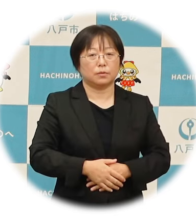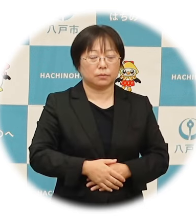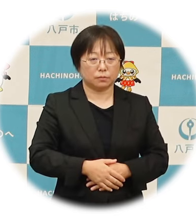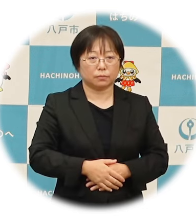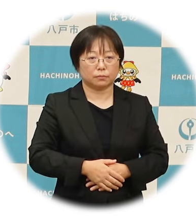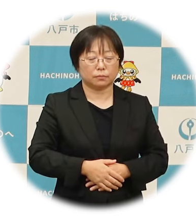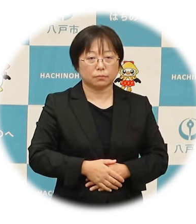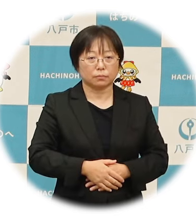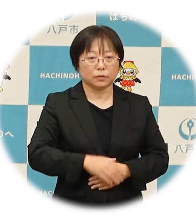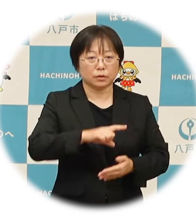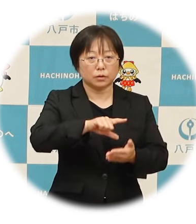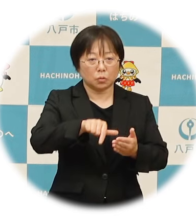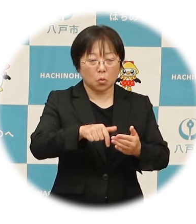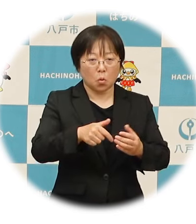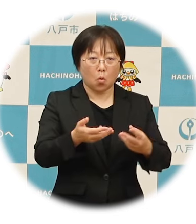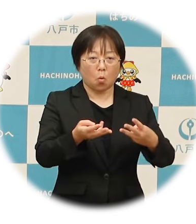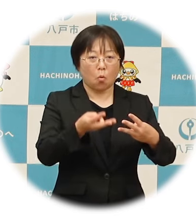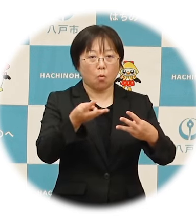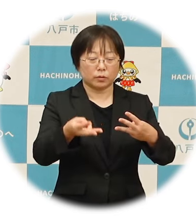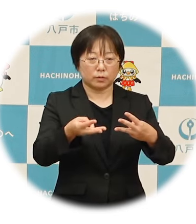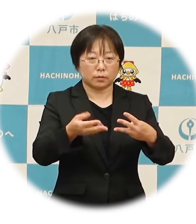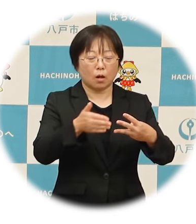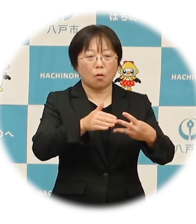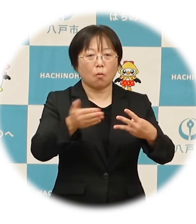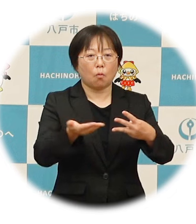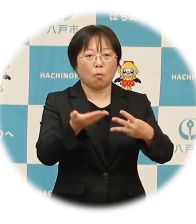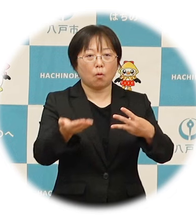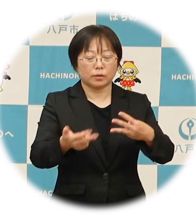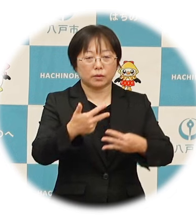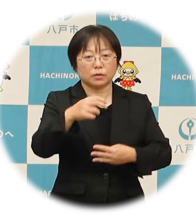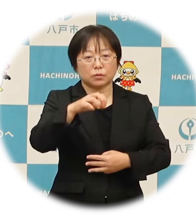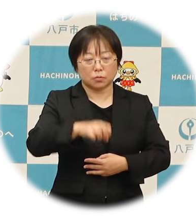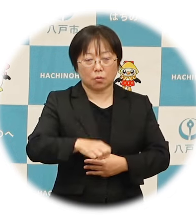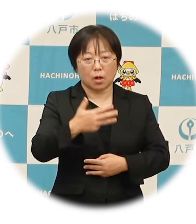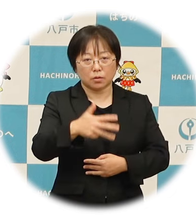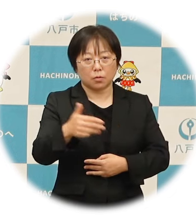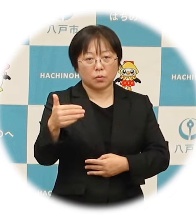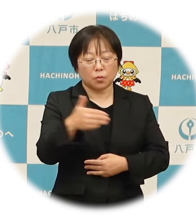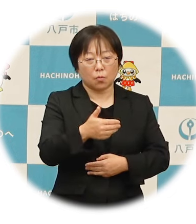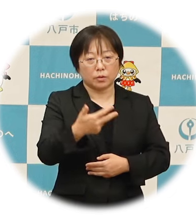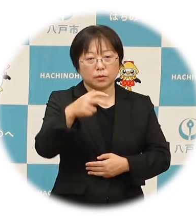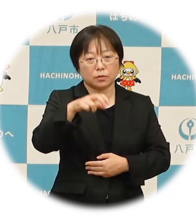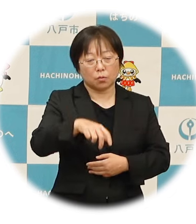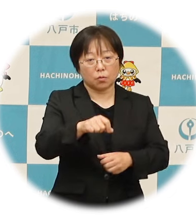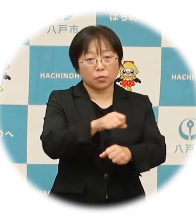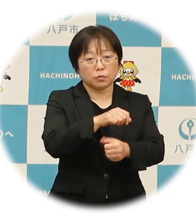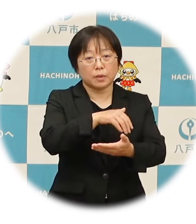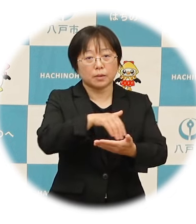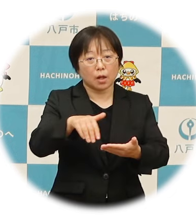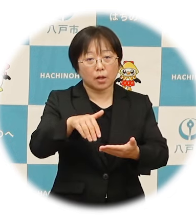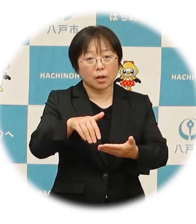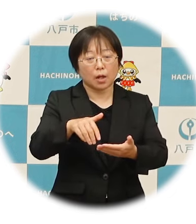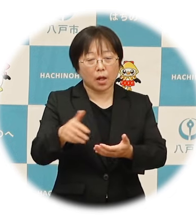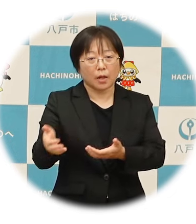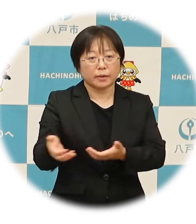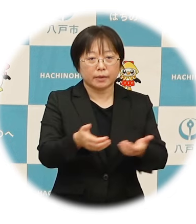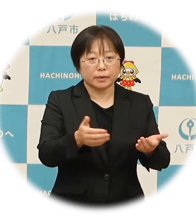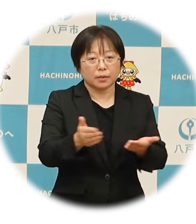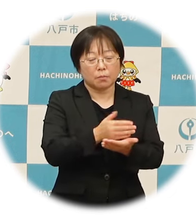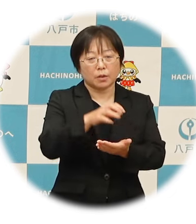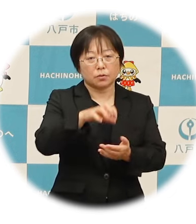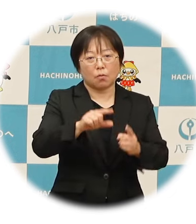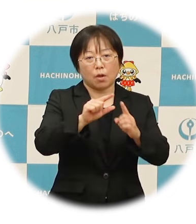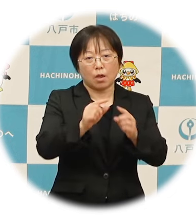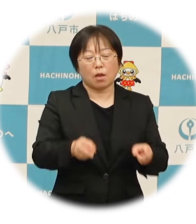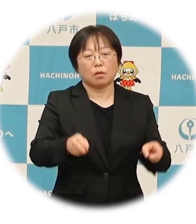。地方卸売市場八戸市魚市場特別会計の荷さばき所 A 棟改